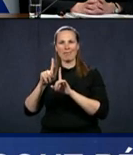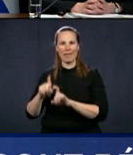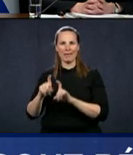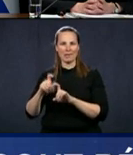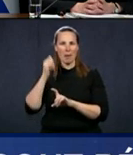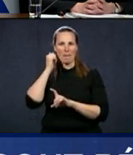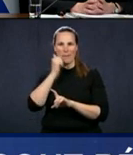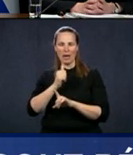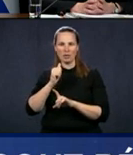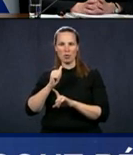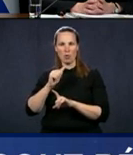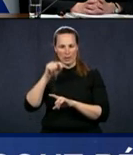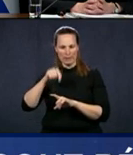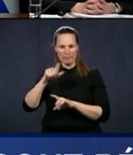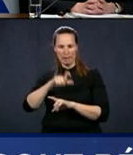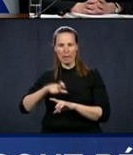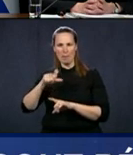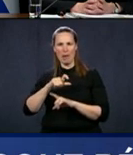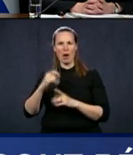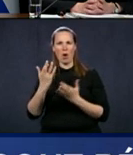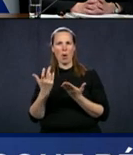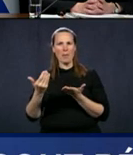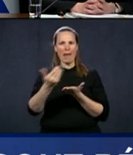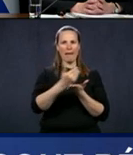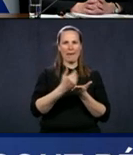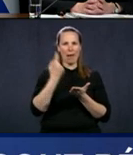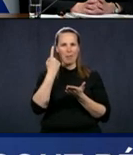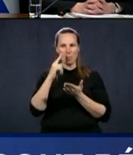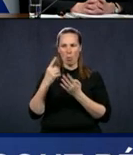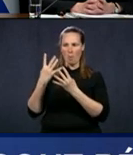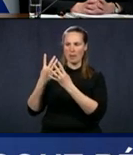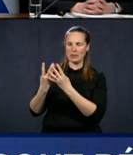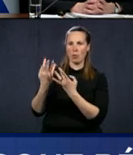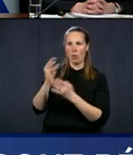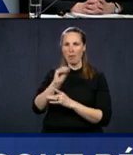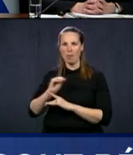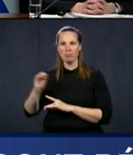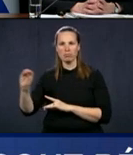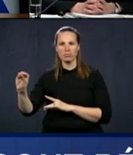au Québec, combien sont réservés pour la population carcérale?